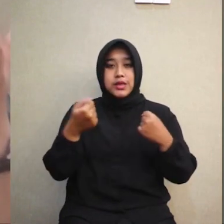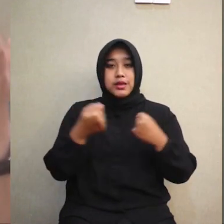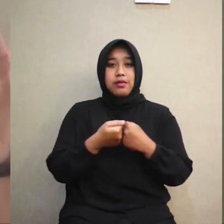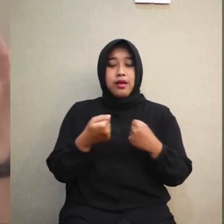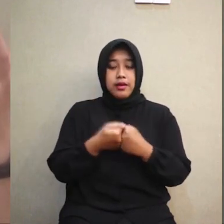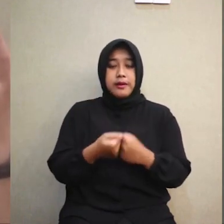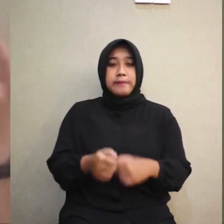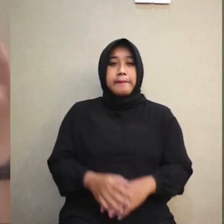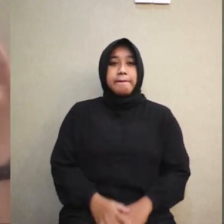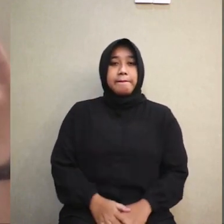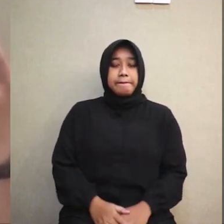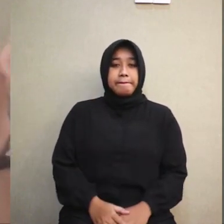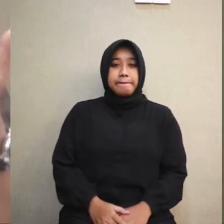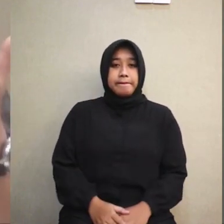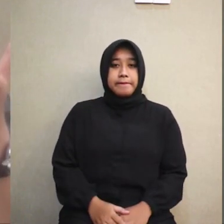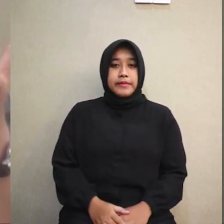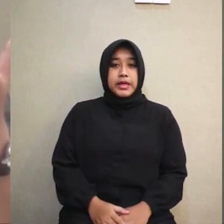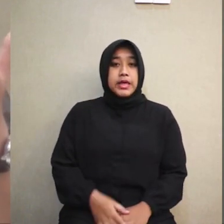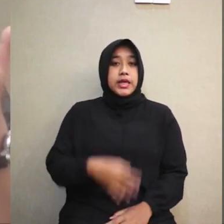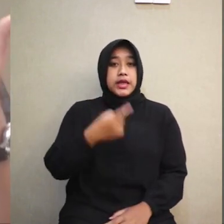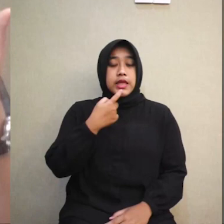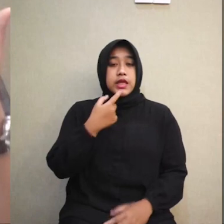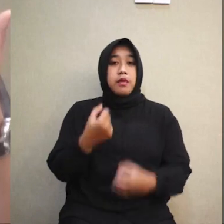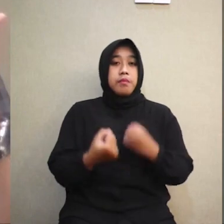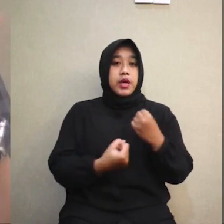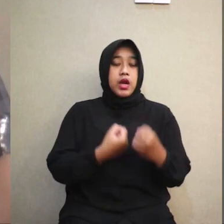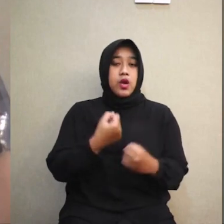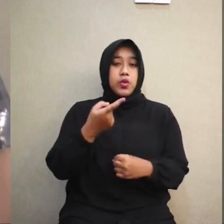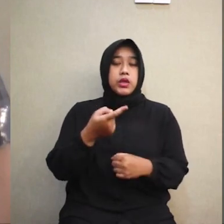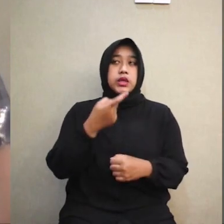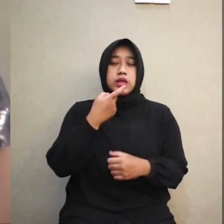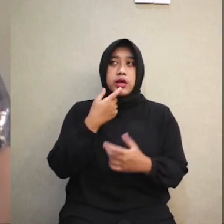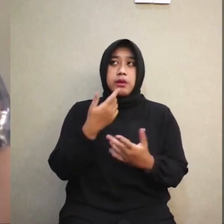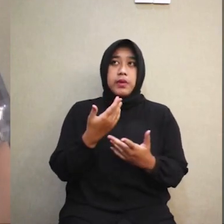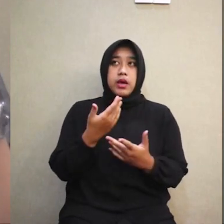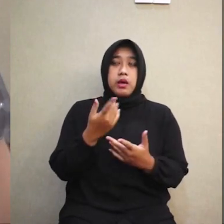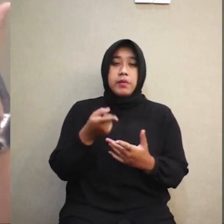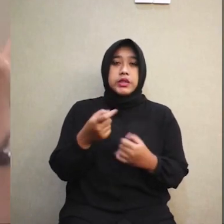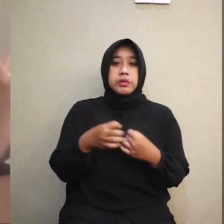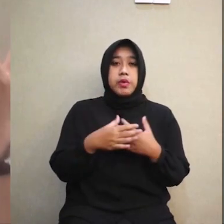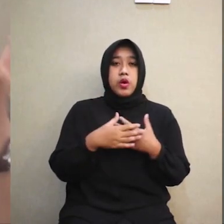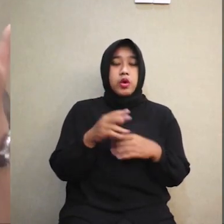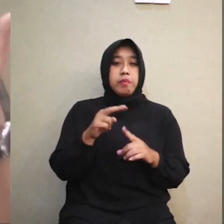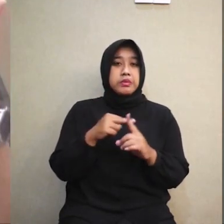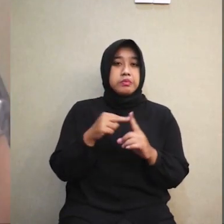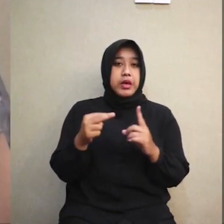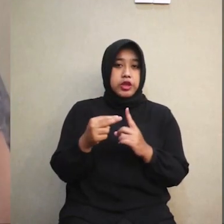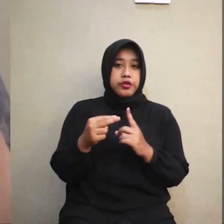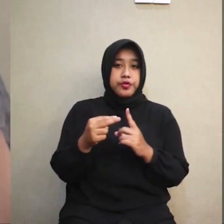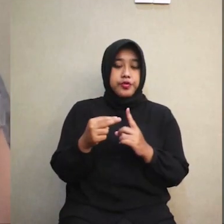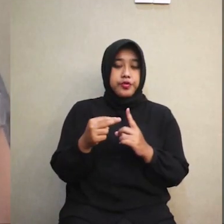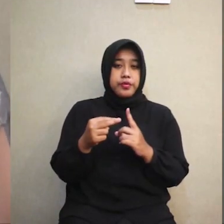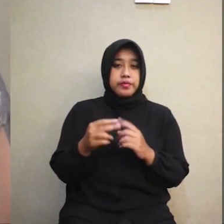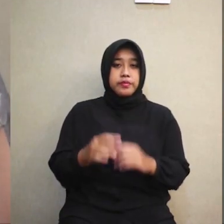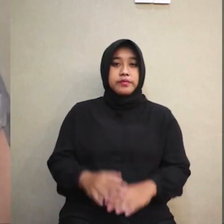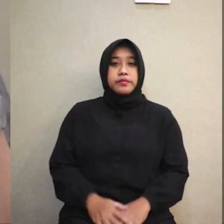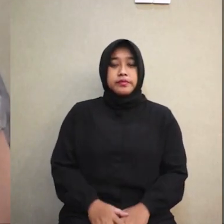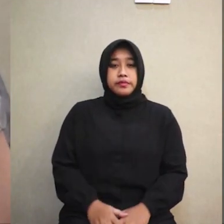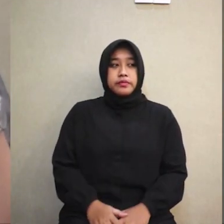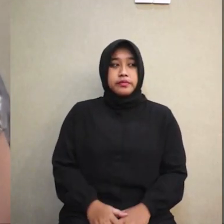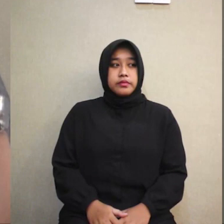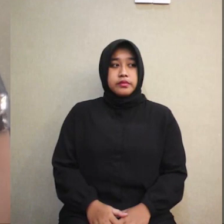nah yang ketiga itu tentang perilaku-perilaku itu tentu dipengaruhi oleh perspektif untuk yang